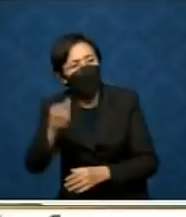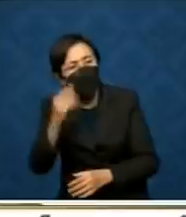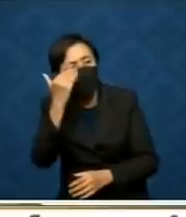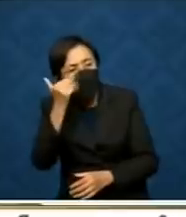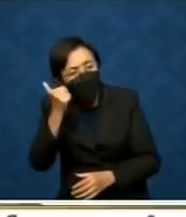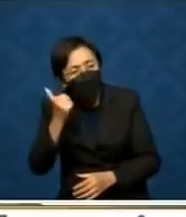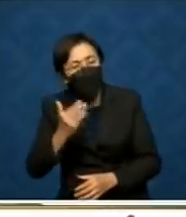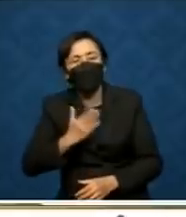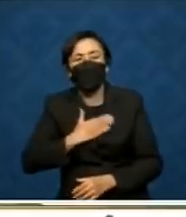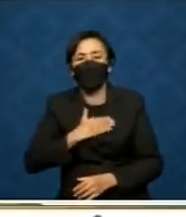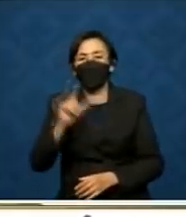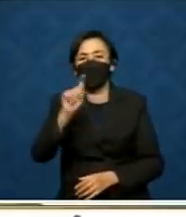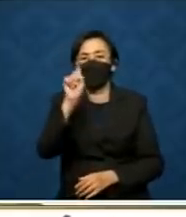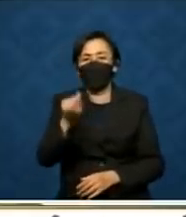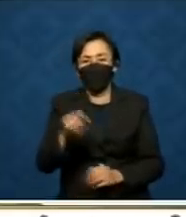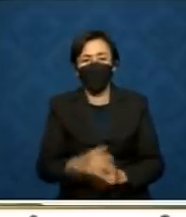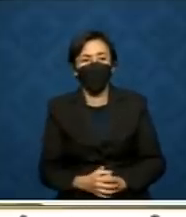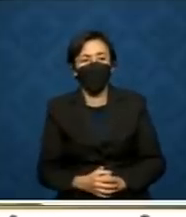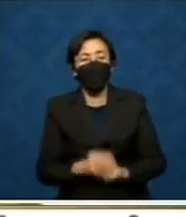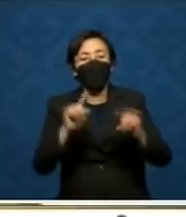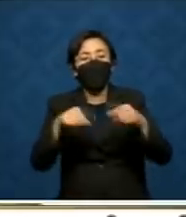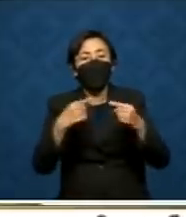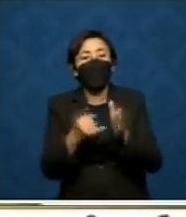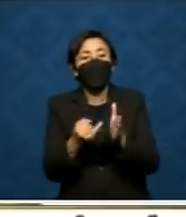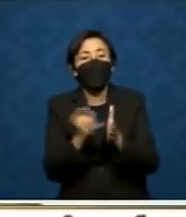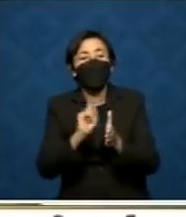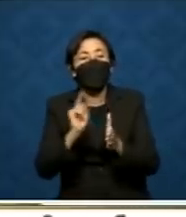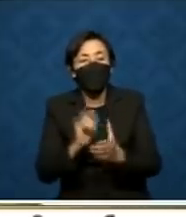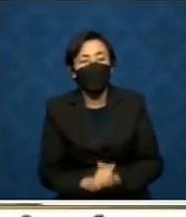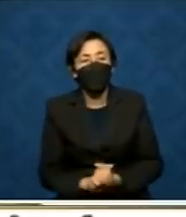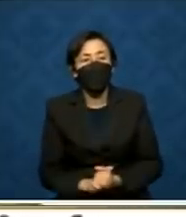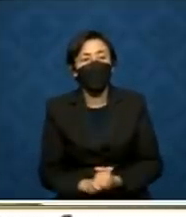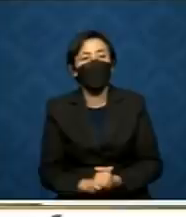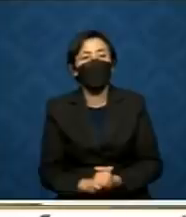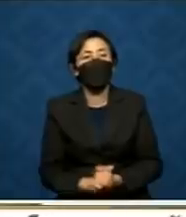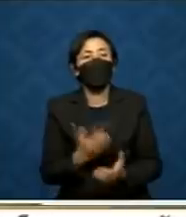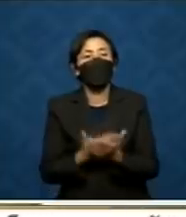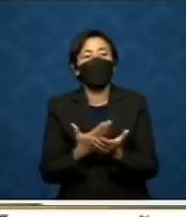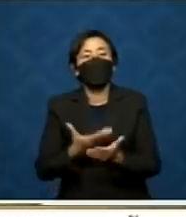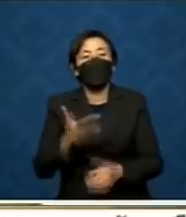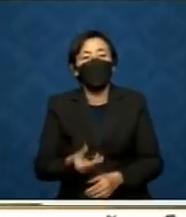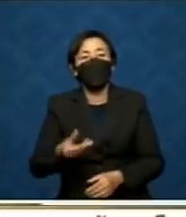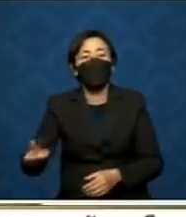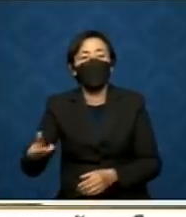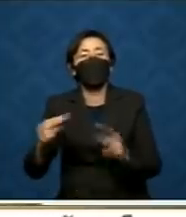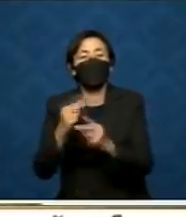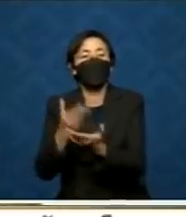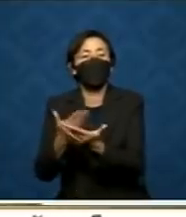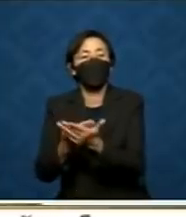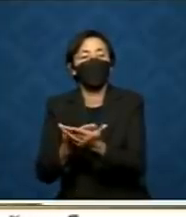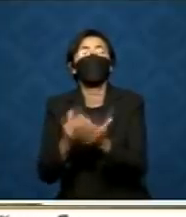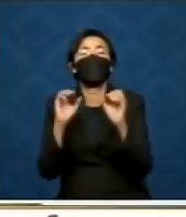แต่มันก็จะไม่สงสัยท่านก็ตอบว่าตอบง่ายแบบไม่เต็มก็เพื่อนที่เหลือก็ส่งขึ้นข้างโอเค